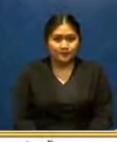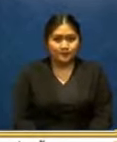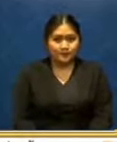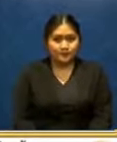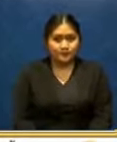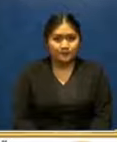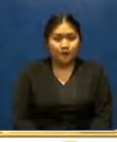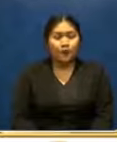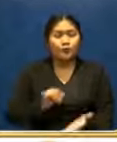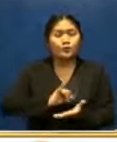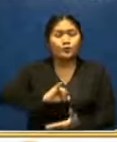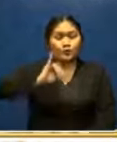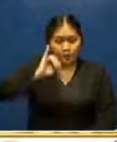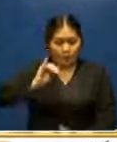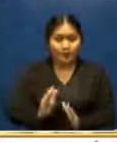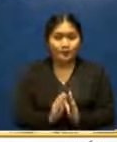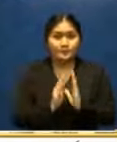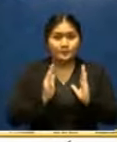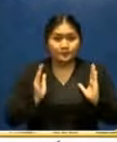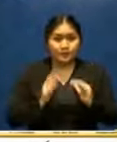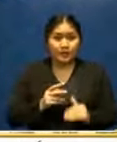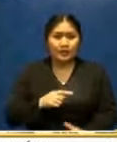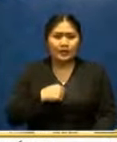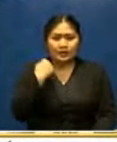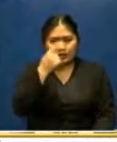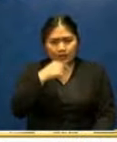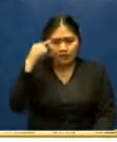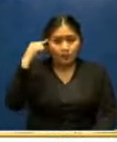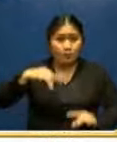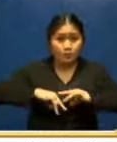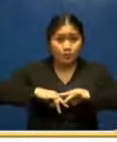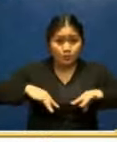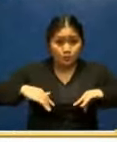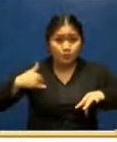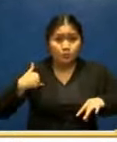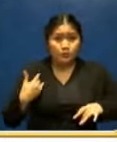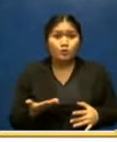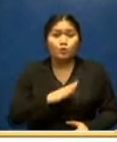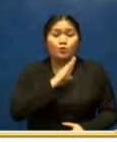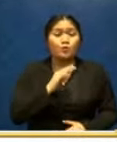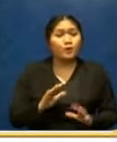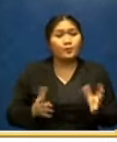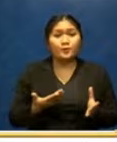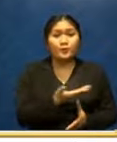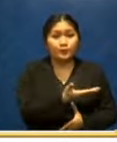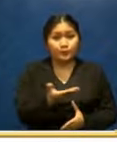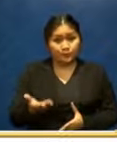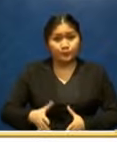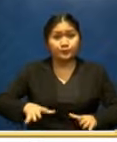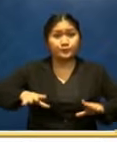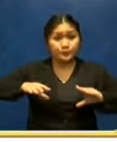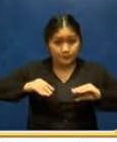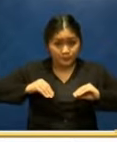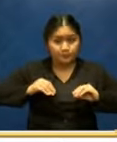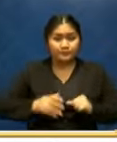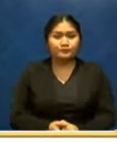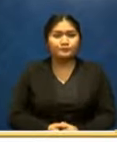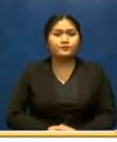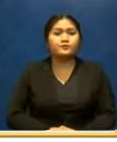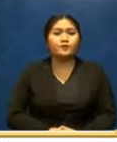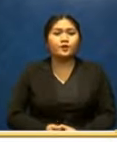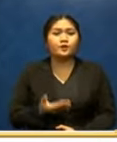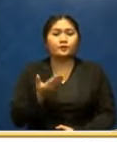ครับถูกต้องครับขอบคุณครับจะมีสมาชิกท่านใดเห็นเป็นอย่างอื่นไหมครับถ้าไม่มีถือว่าที่ประชุมเห็นชอบตามนี้ครับขอเชิญเลขาธิการอ่านร